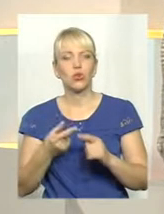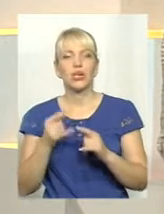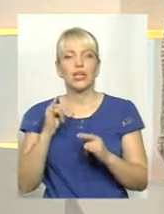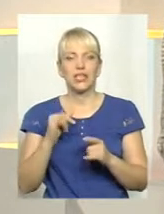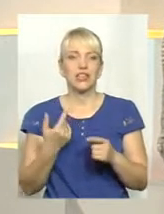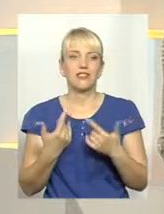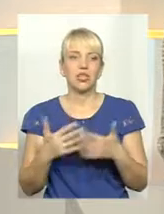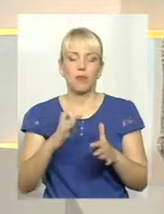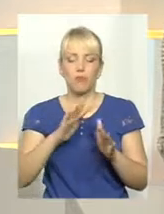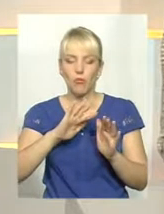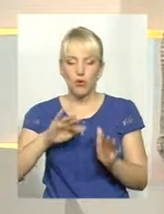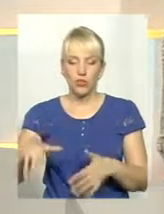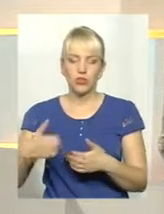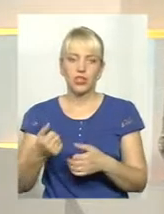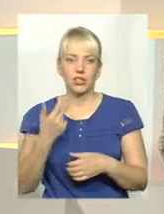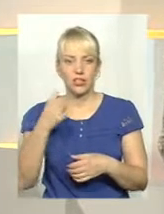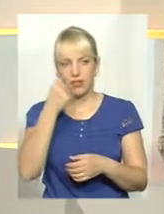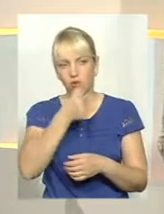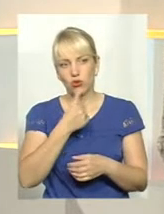партнерів.